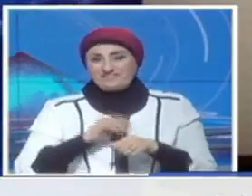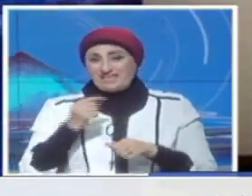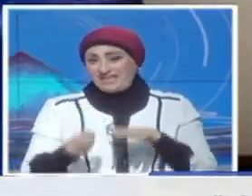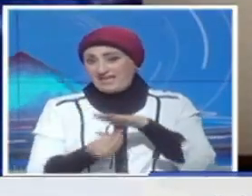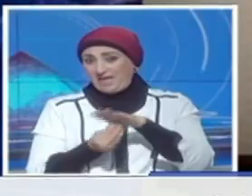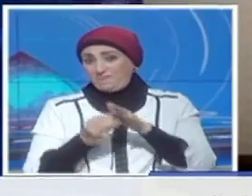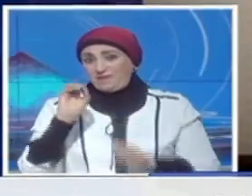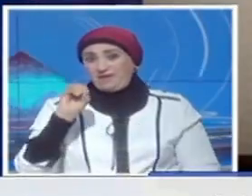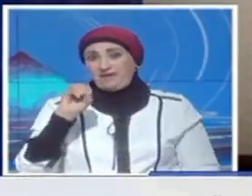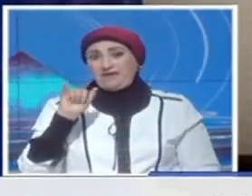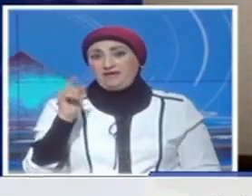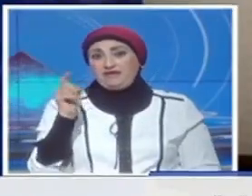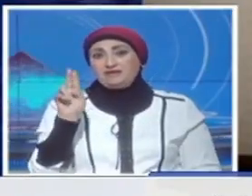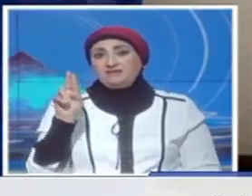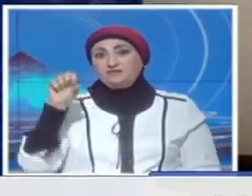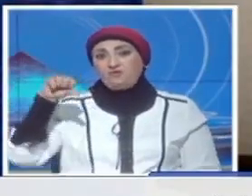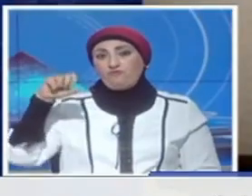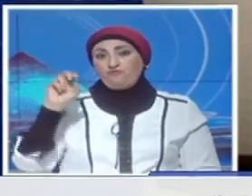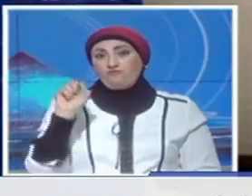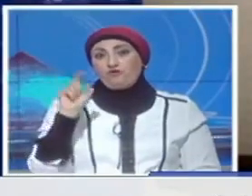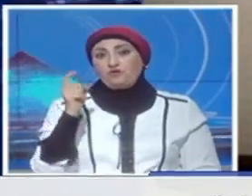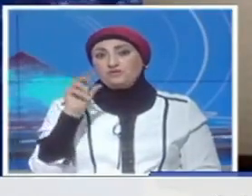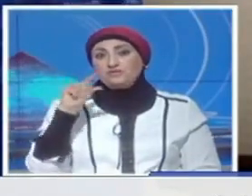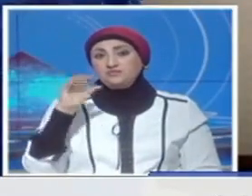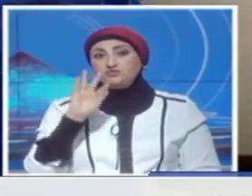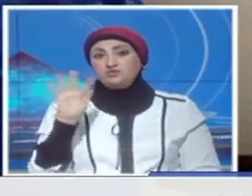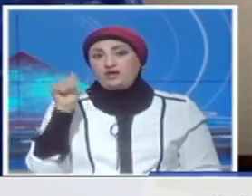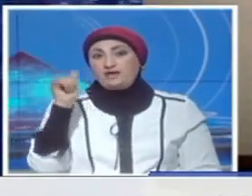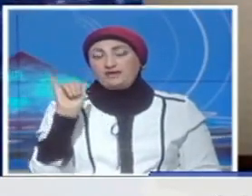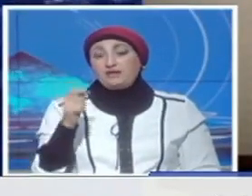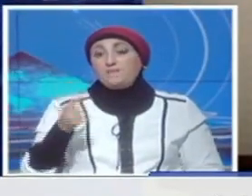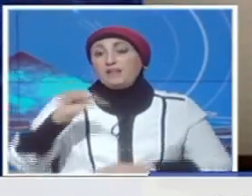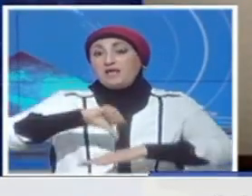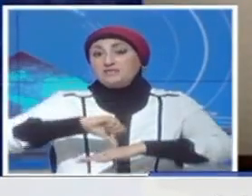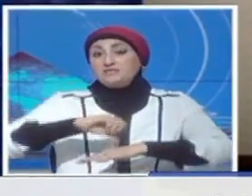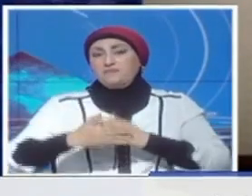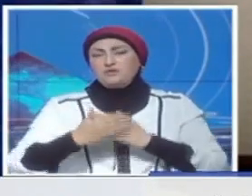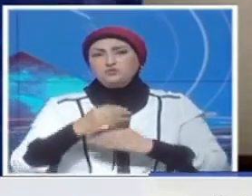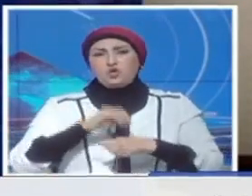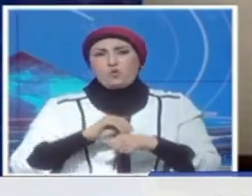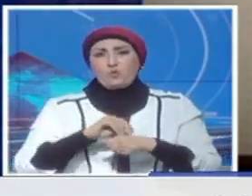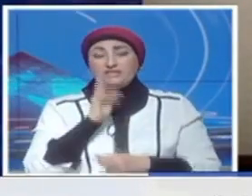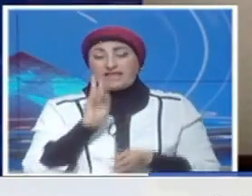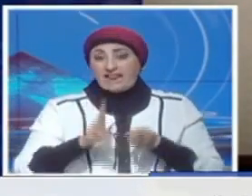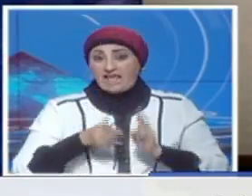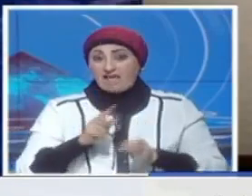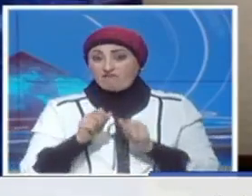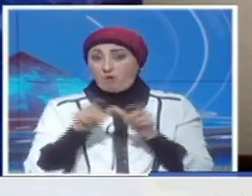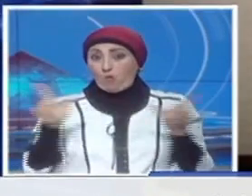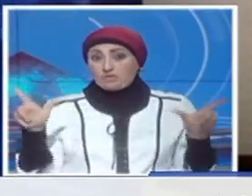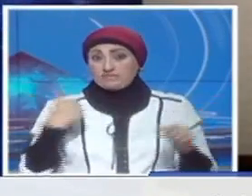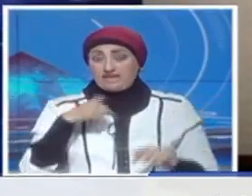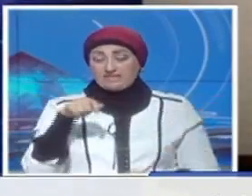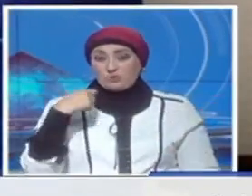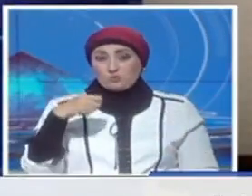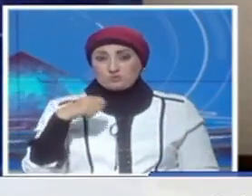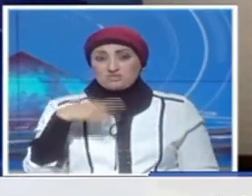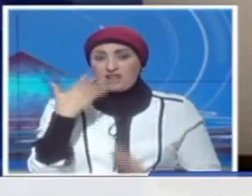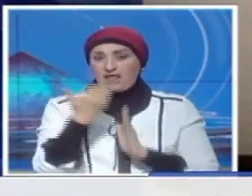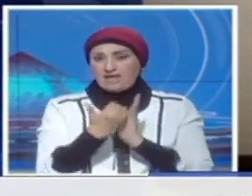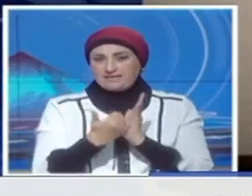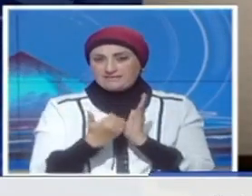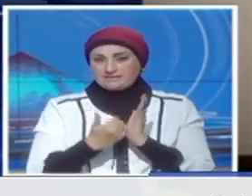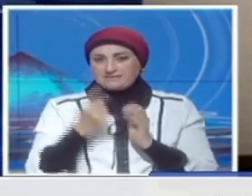بجامعة هيرتفوردشاير بالعاصمة الإدارية. وخلال الحفل أوضحت وزيرة البيئة أن الوزارة نفذت عددا